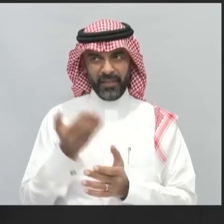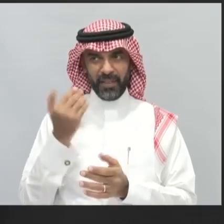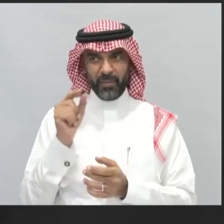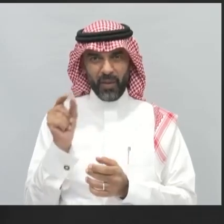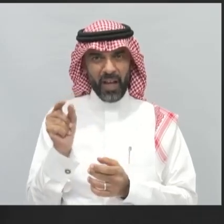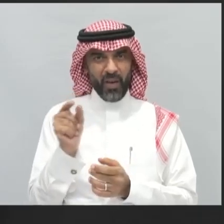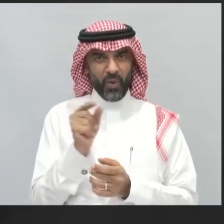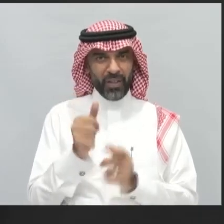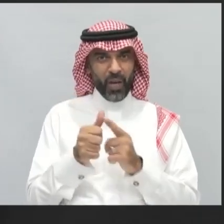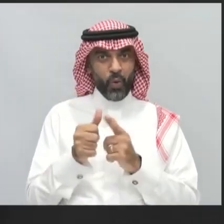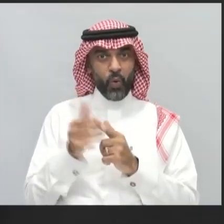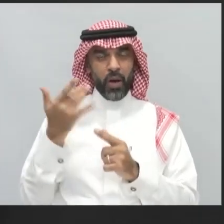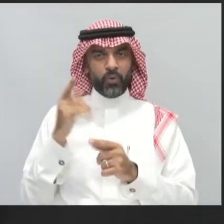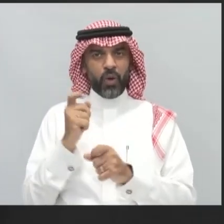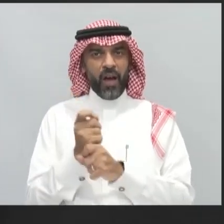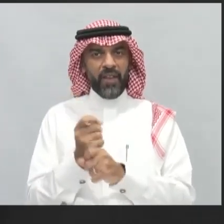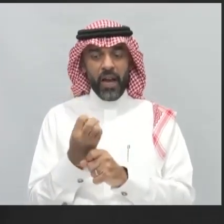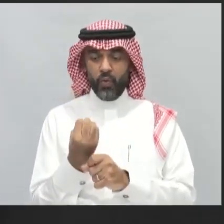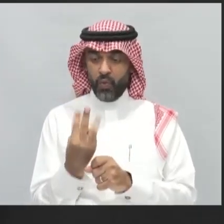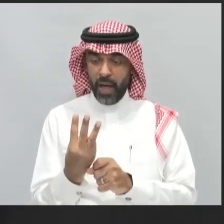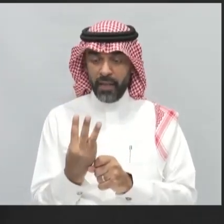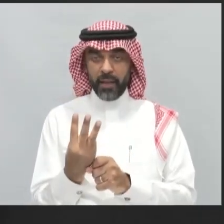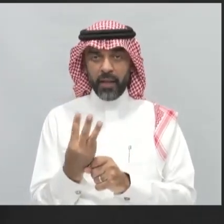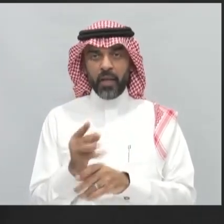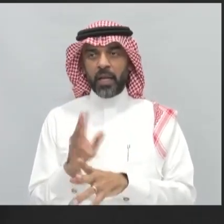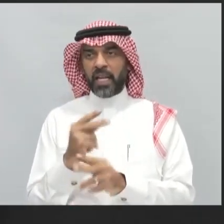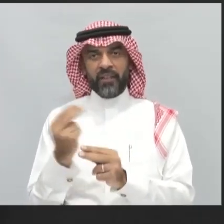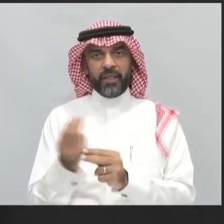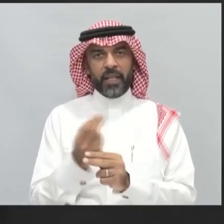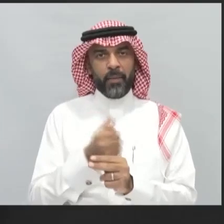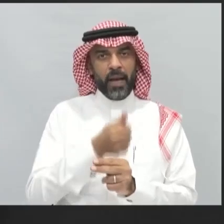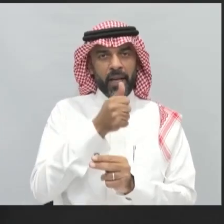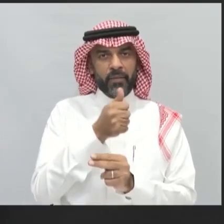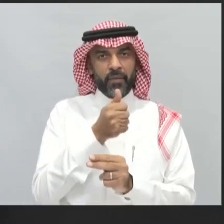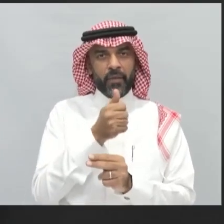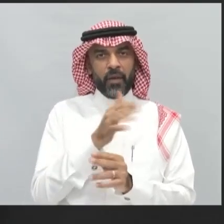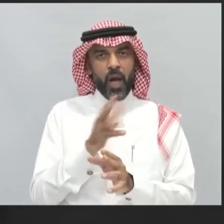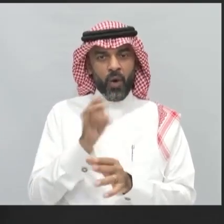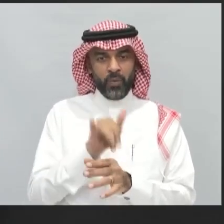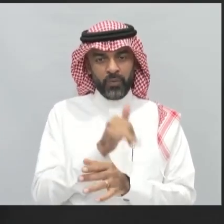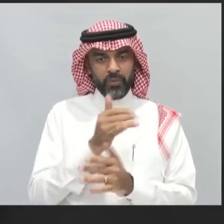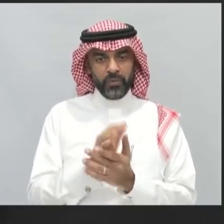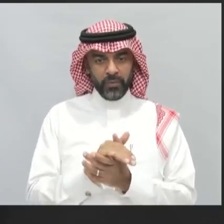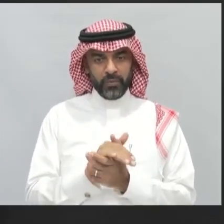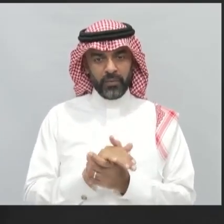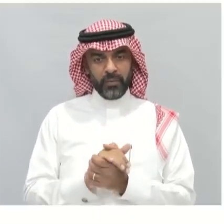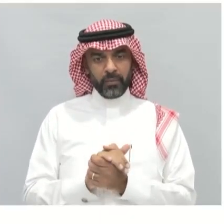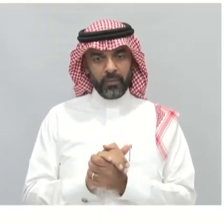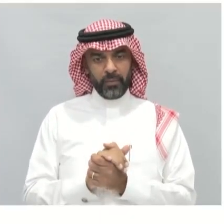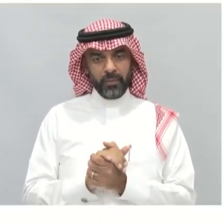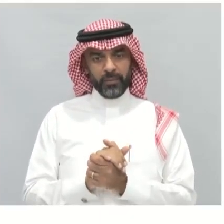الافعال الثلاثيه وذكرناكم بقاعده ذلك الدرس وان في الافعال الثلاثيه ترسم الالف